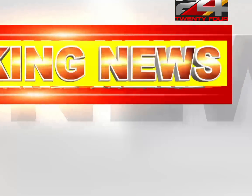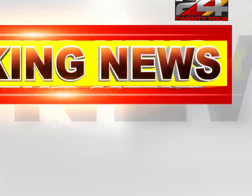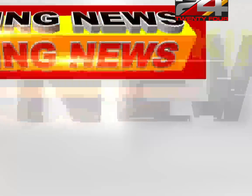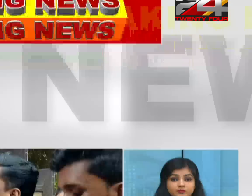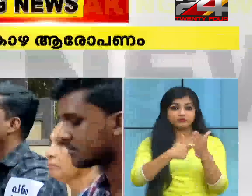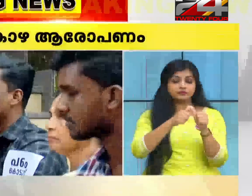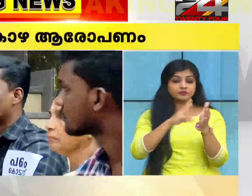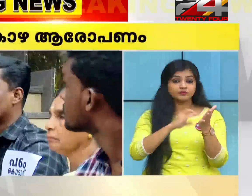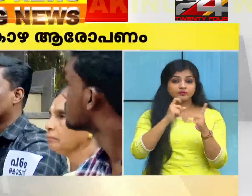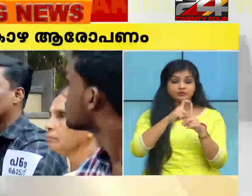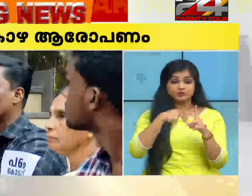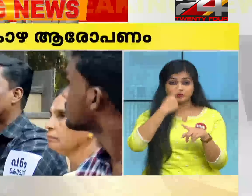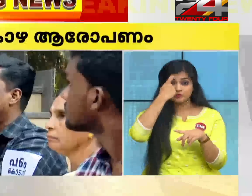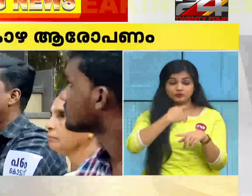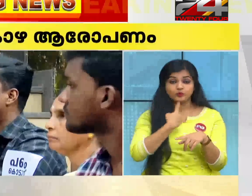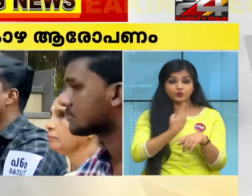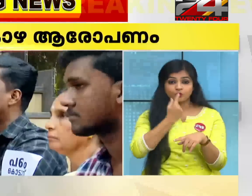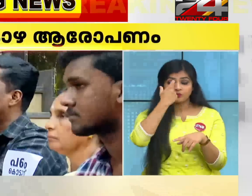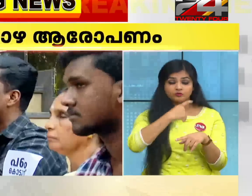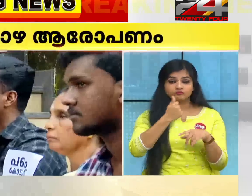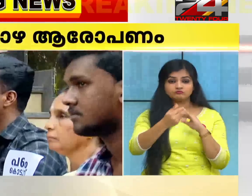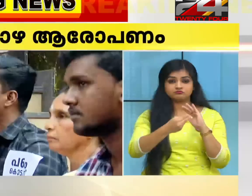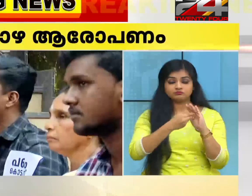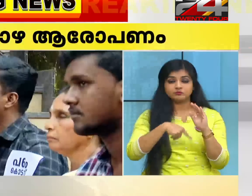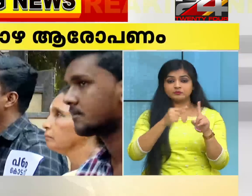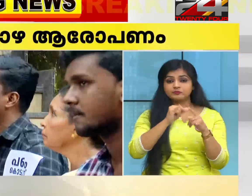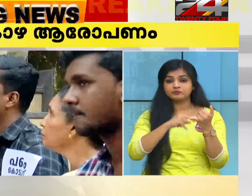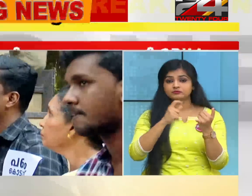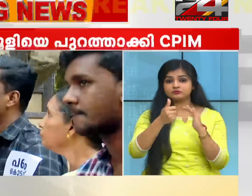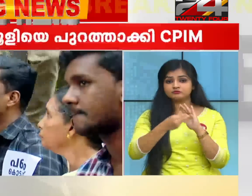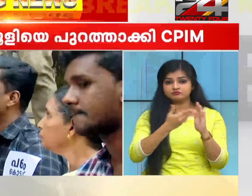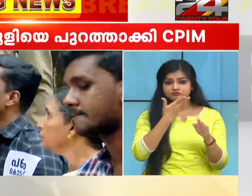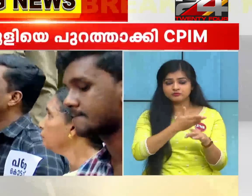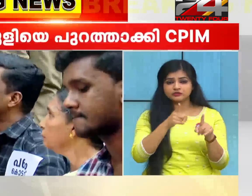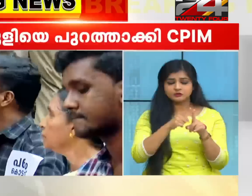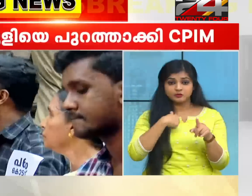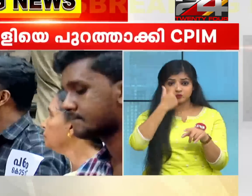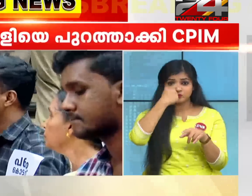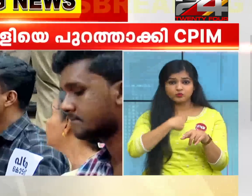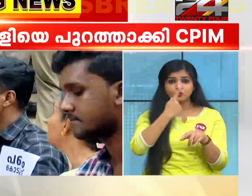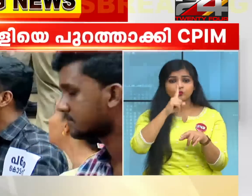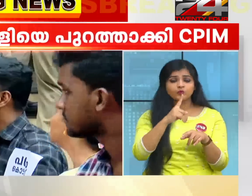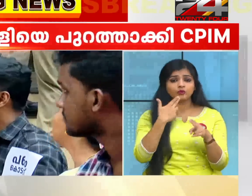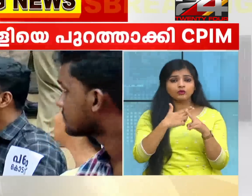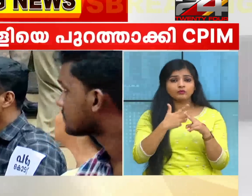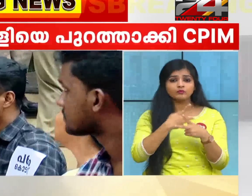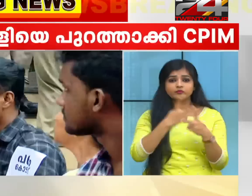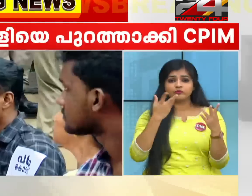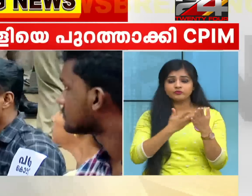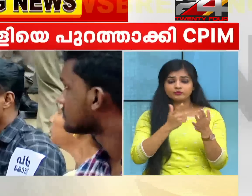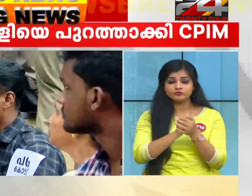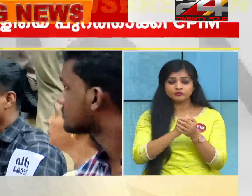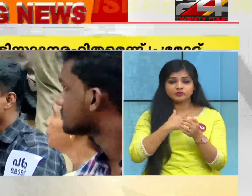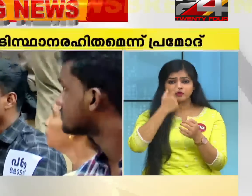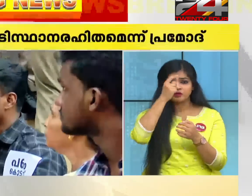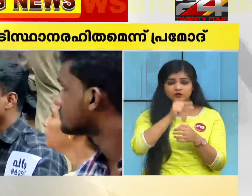എന്ന് പറയുന്ന ഒരു മനുഷ്യൻ ഇങ്ങനെ അഴിമതിക്കാരൻ, PSC കോഴ എന്നൊക്കെ പറയുമ്പോൾ ഞാൻ മാത്രമല്ലേ ഉള്ളൂ. പ്രമോദ്, അങ്ങനെ താങ്കളുടെ പേര് മാത്രം വരണമെങ്കിൽ അതിന്റെ